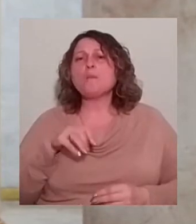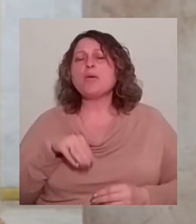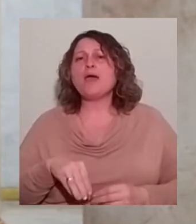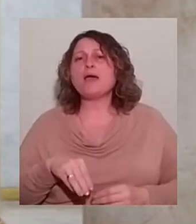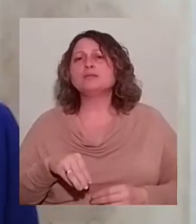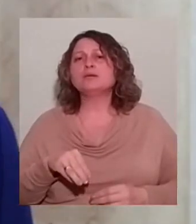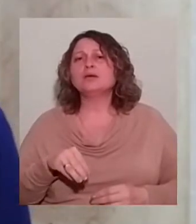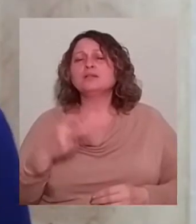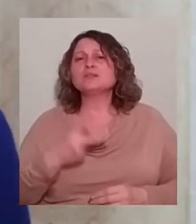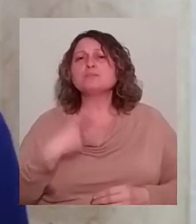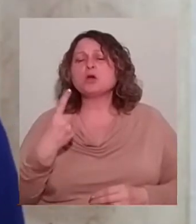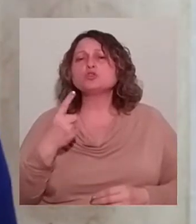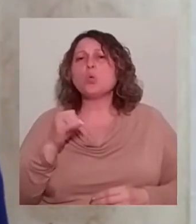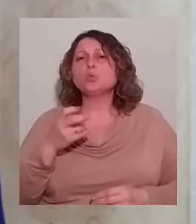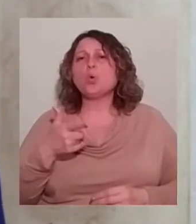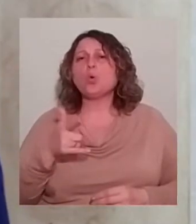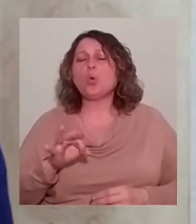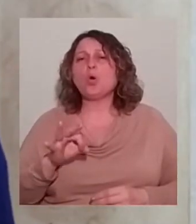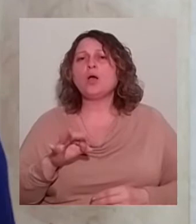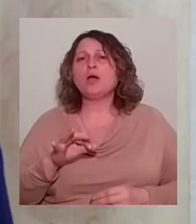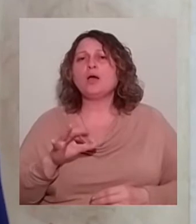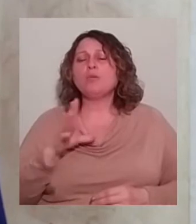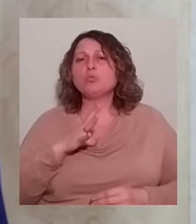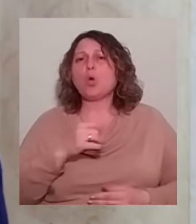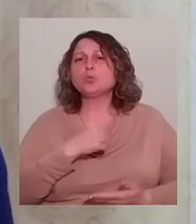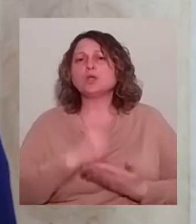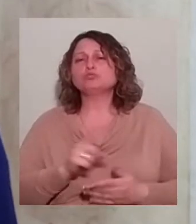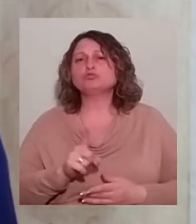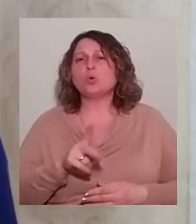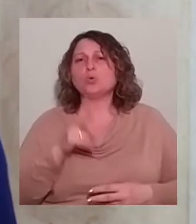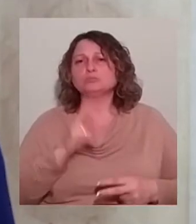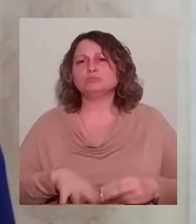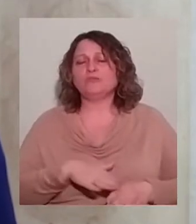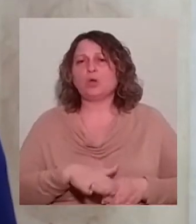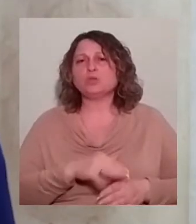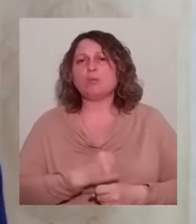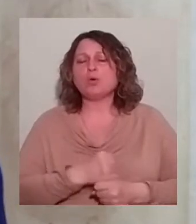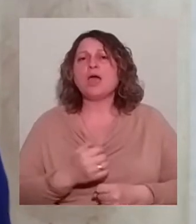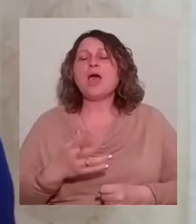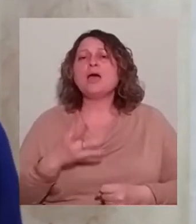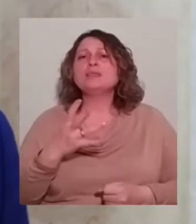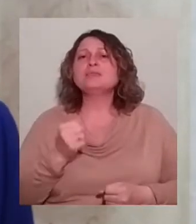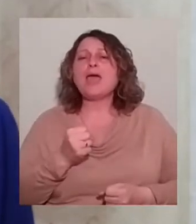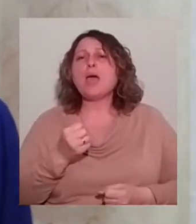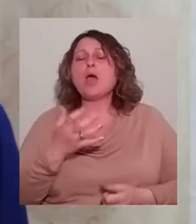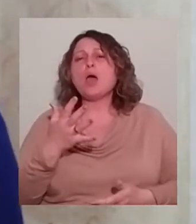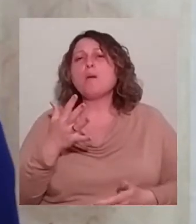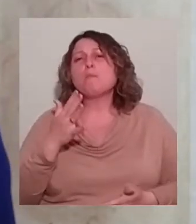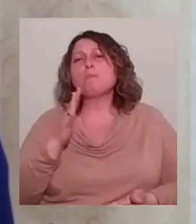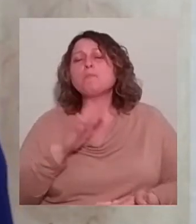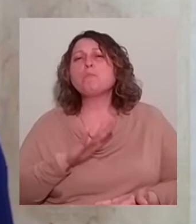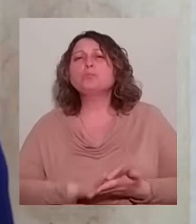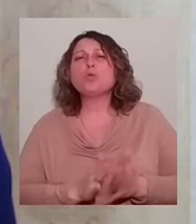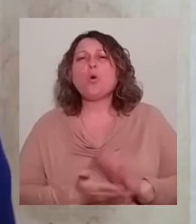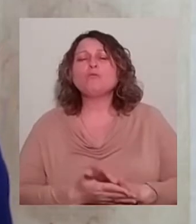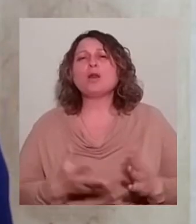21 лютого. Там були якісь непорозуміння між собою якихось робітників, якісь там робили